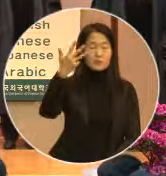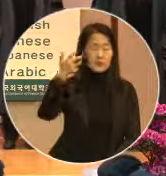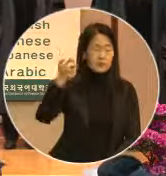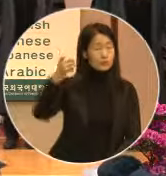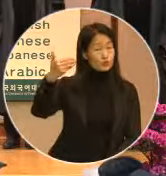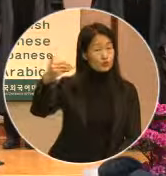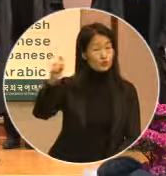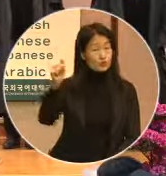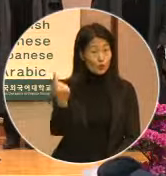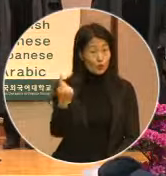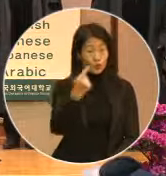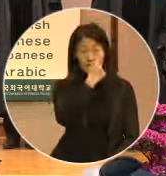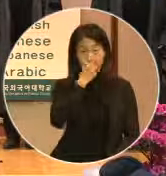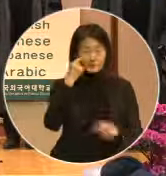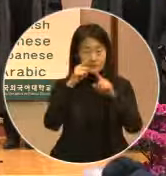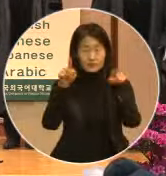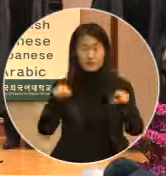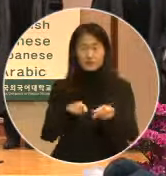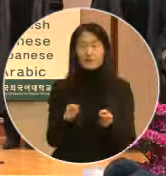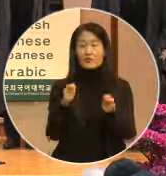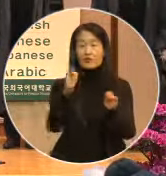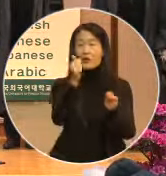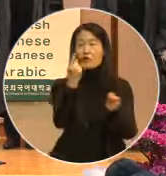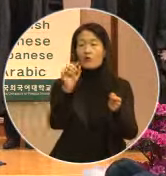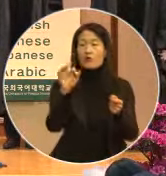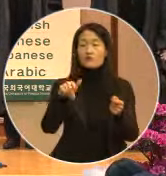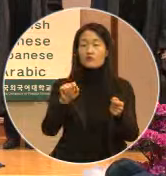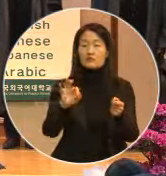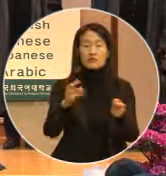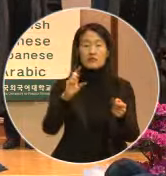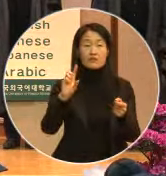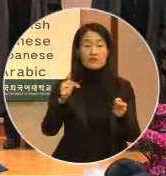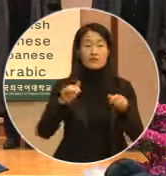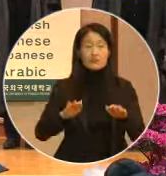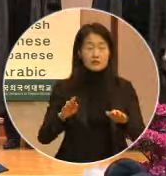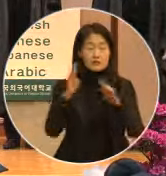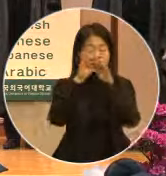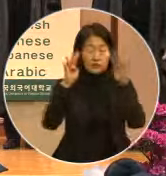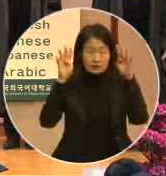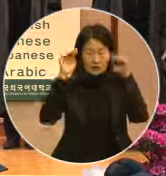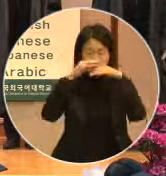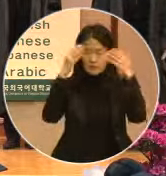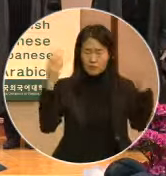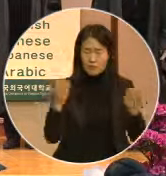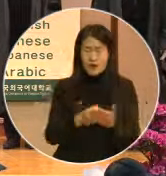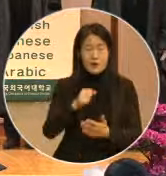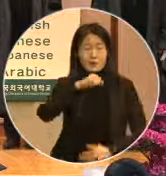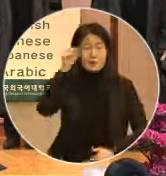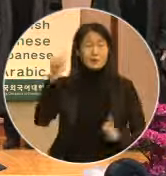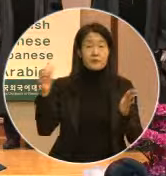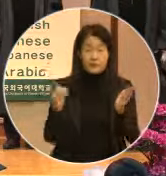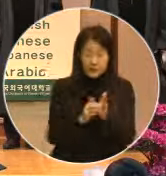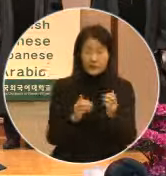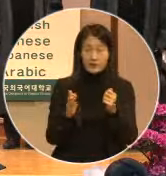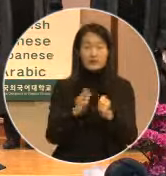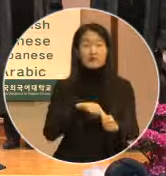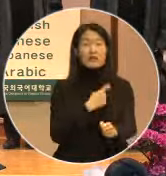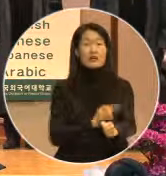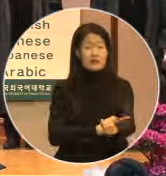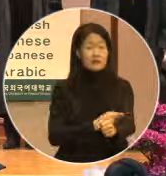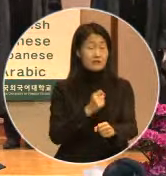제489호 학위증 성명 황정란 이 사람은 본 대학교 소정의 전 과정을 이수하고 학사의